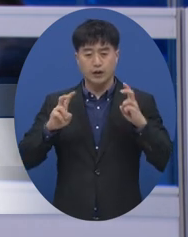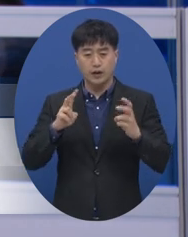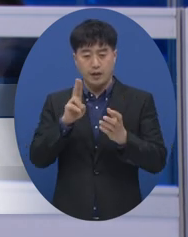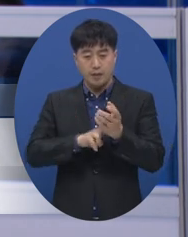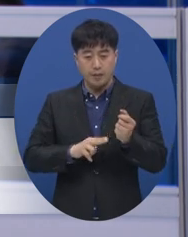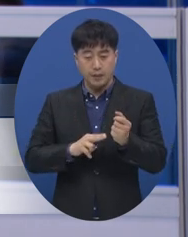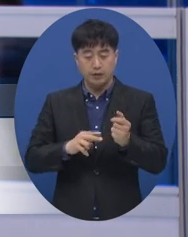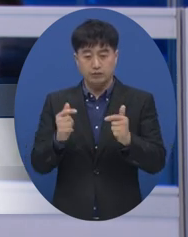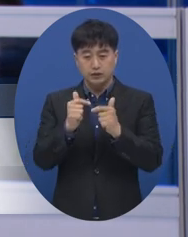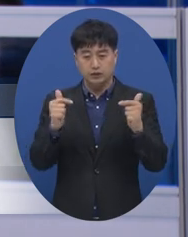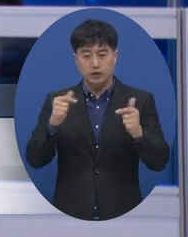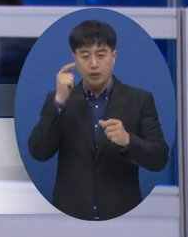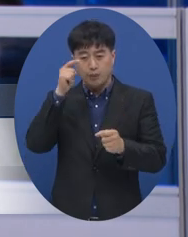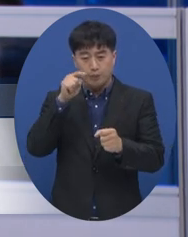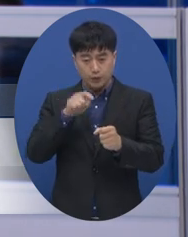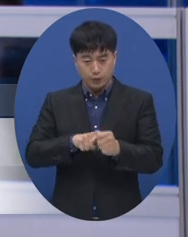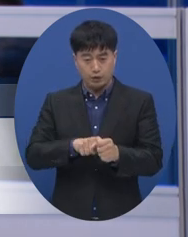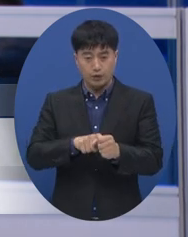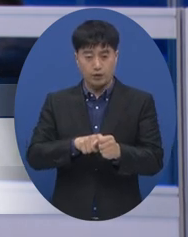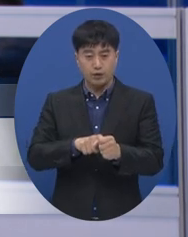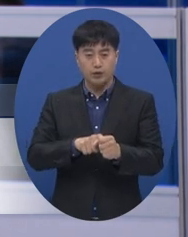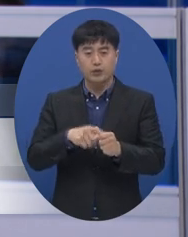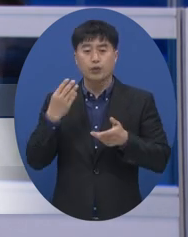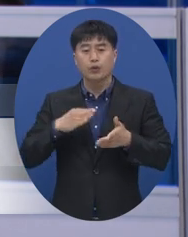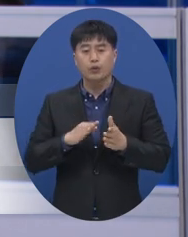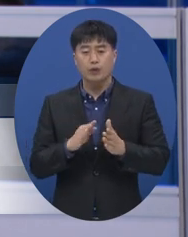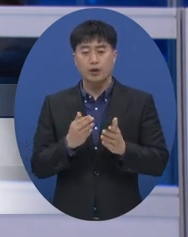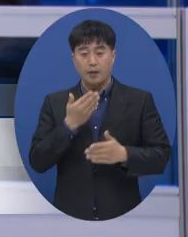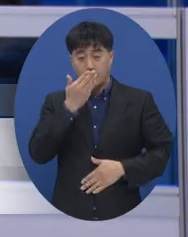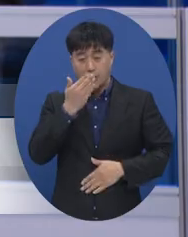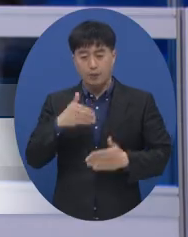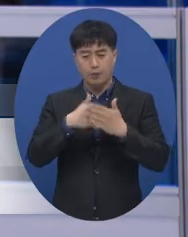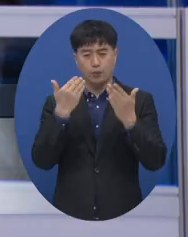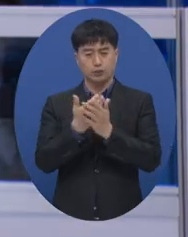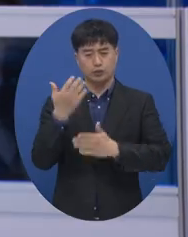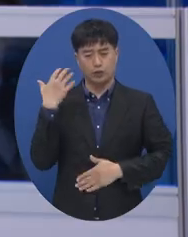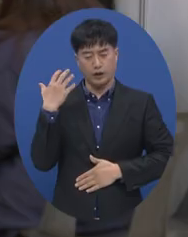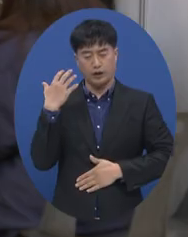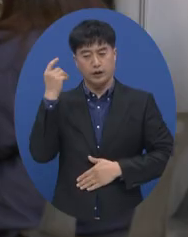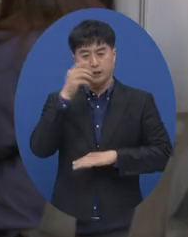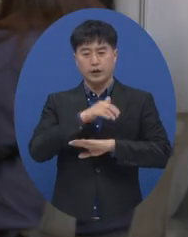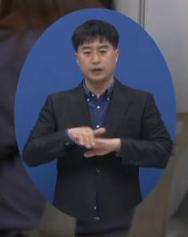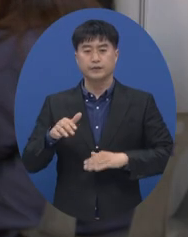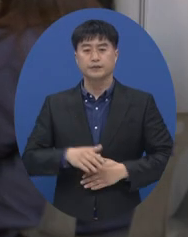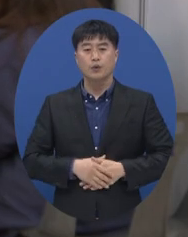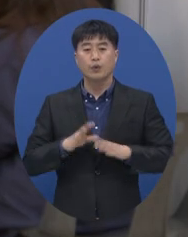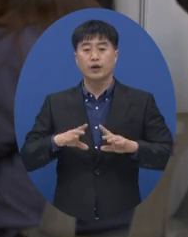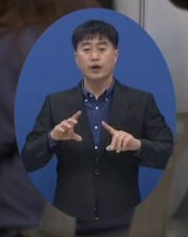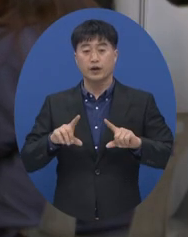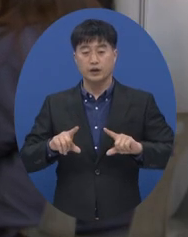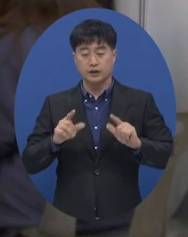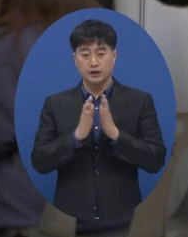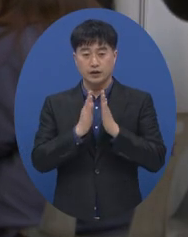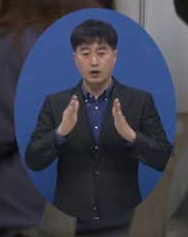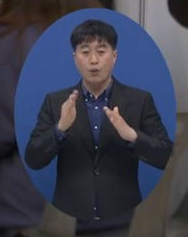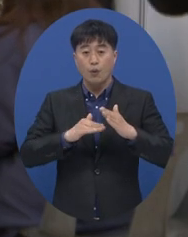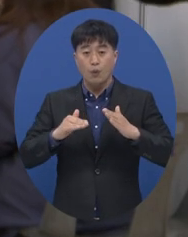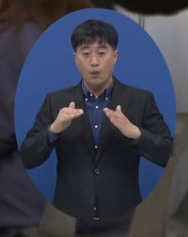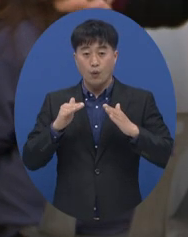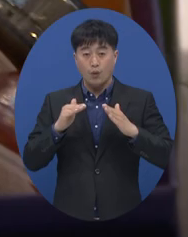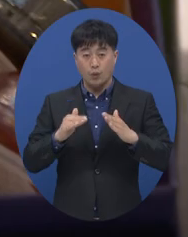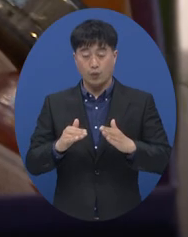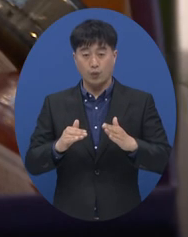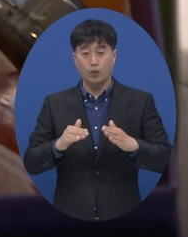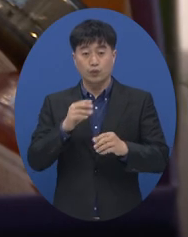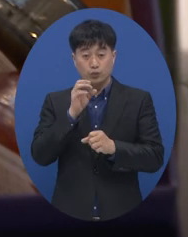기업의 판로를 확보할 목적으로 병기로 가 할 수 있는 모든 역할을 다할 겁니다 올해 열린 경우 도구 문구 매칭 대행사를